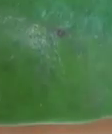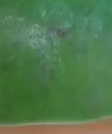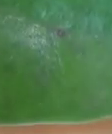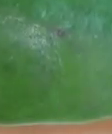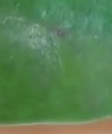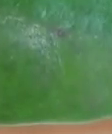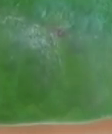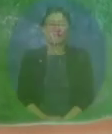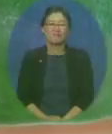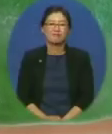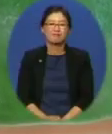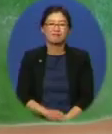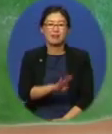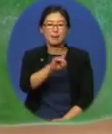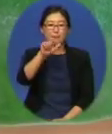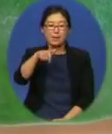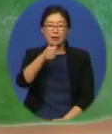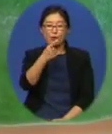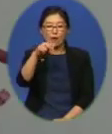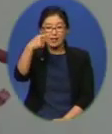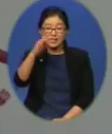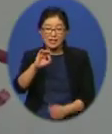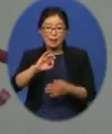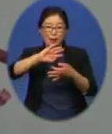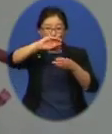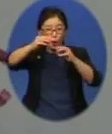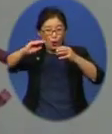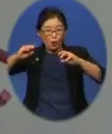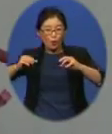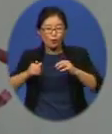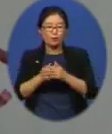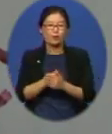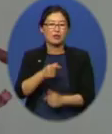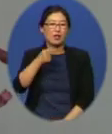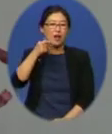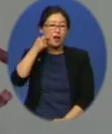백화 등은 덩굴 식물인데 우리나라와 일본